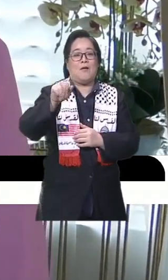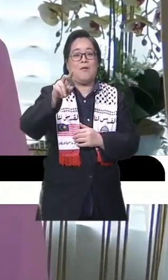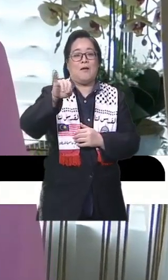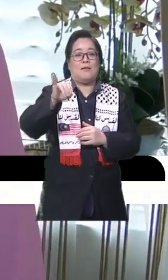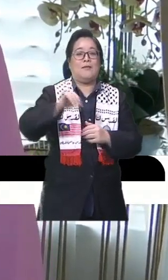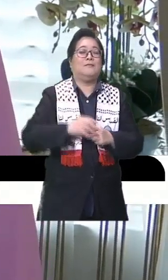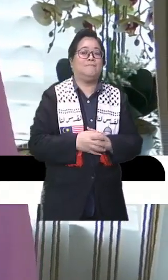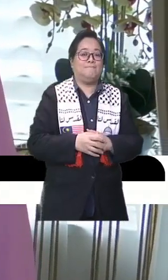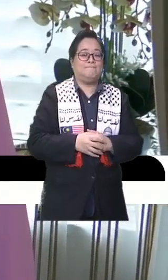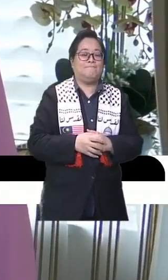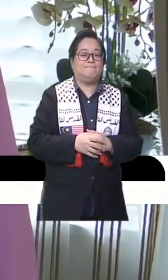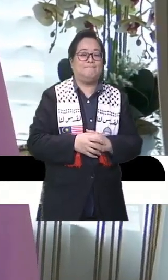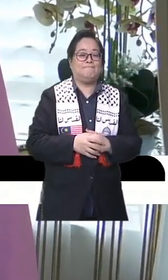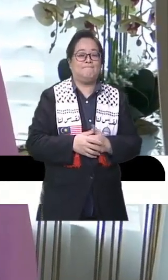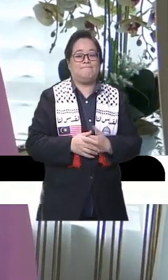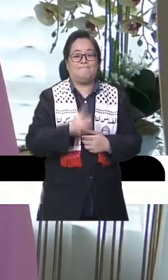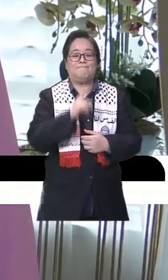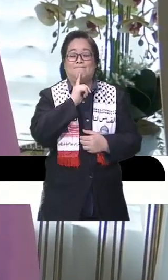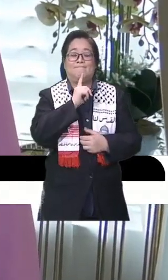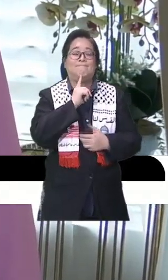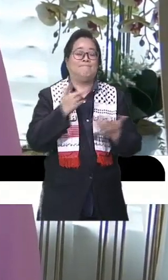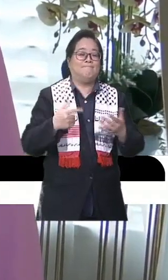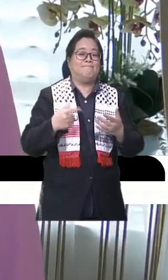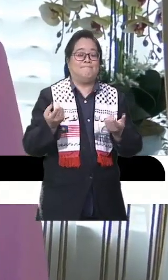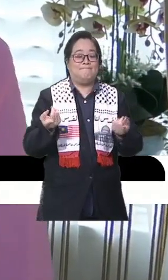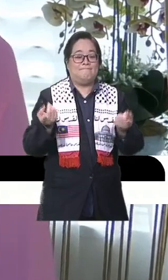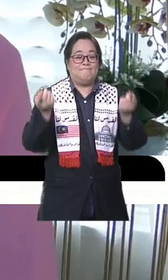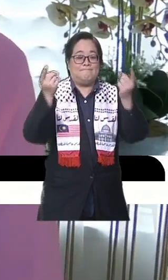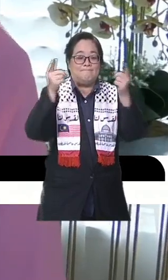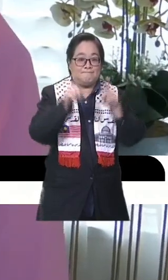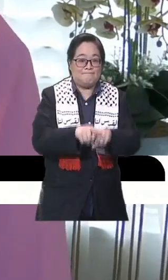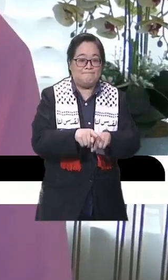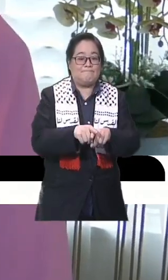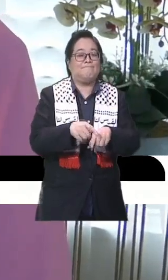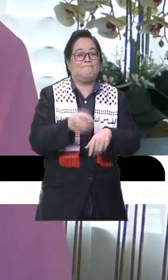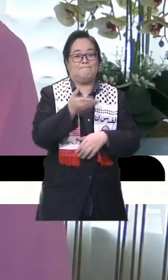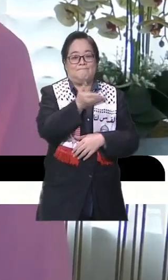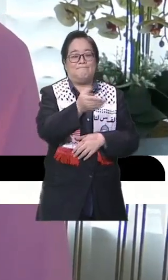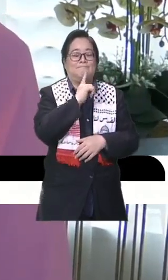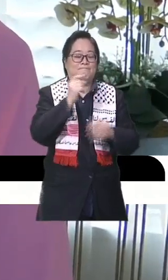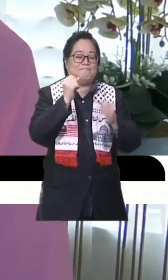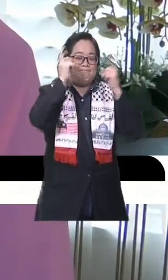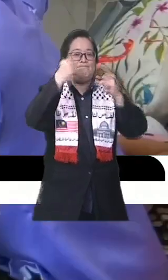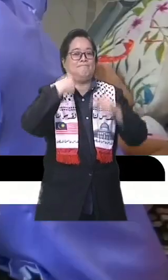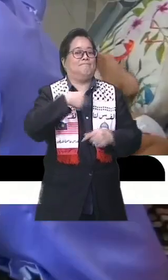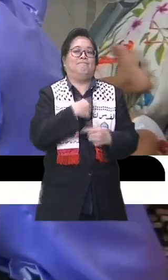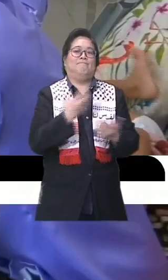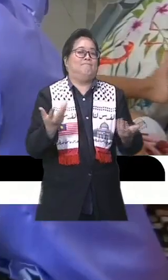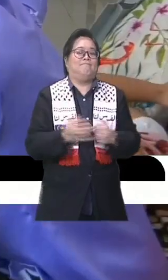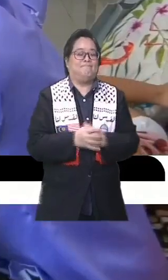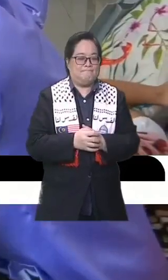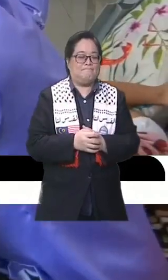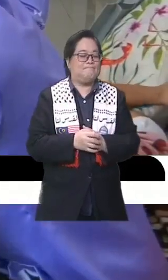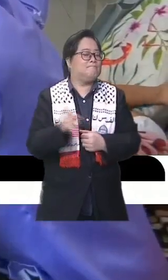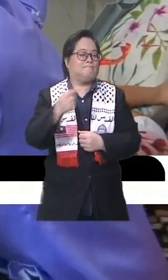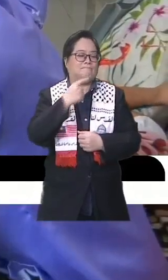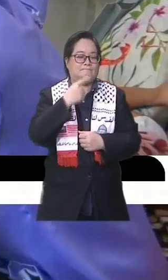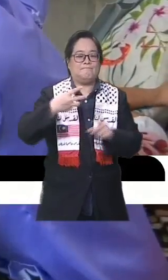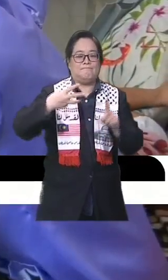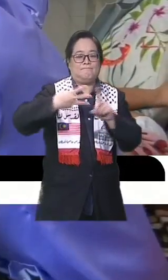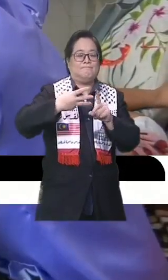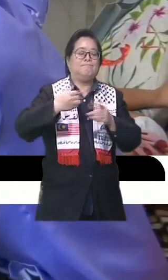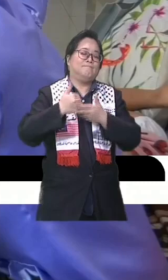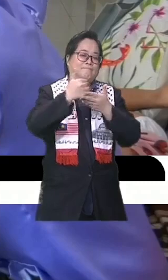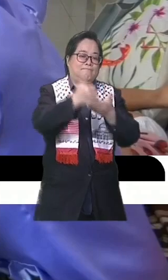dan semestinya kejadian yang menimpa Puan Farah ini memang mengejutkan kami Nurul lafidah berkata bernama akan